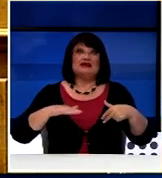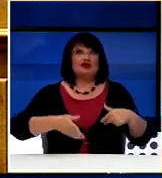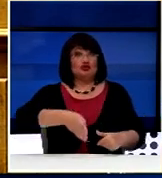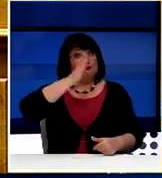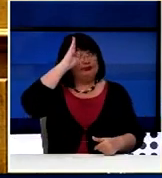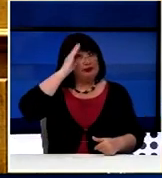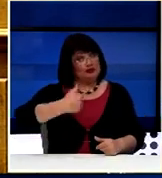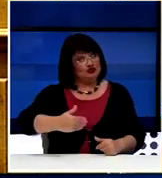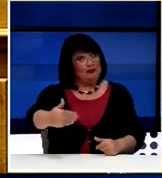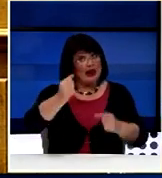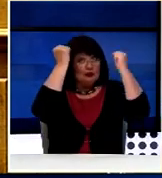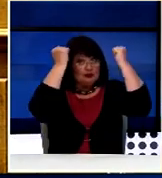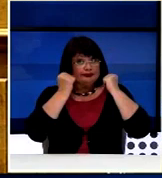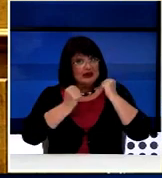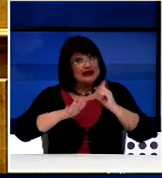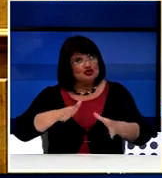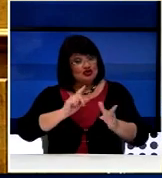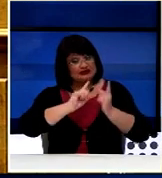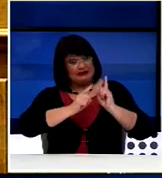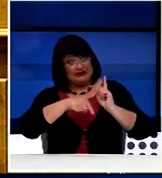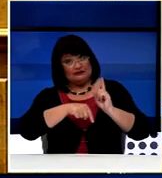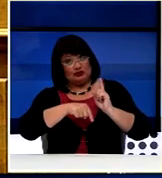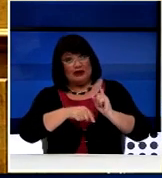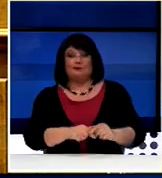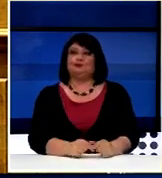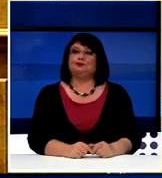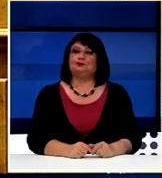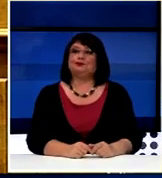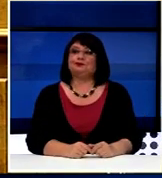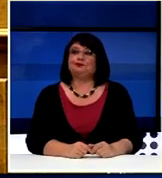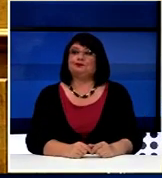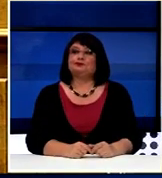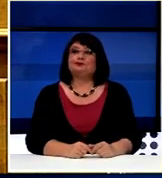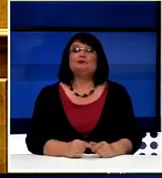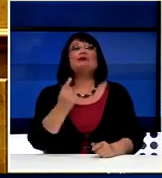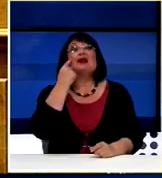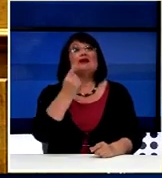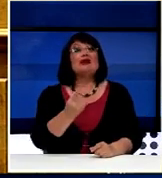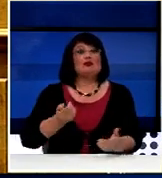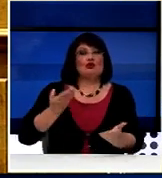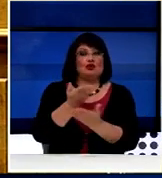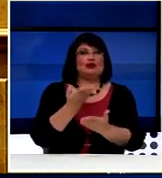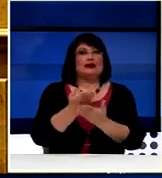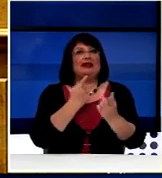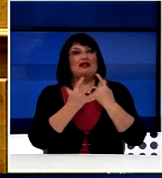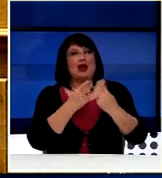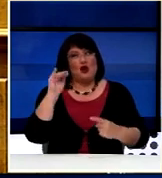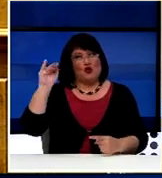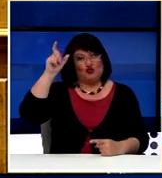μέλλον. Και μια κυβέρνηση που προτείνει μεν σταθερά το διάλογο στην